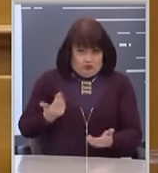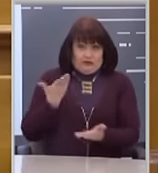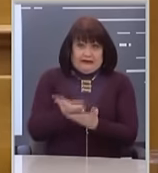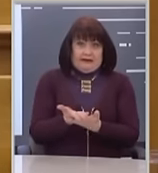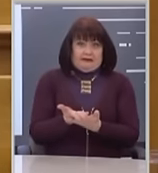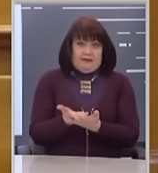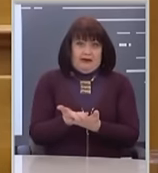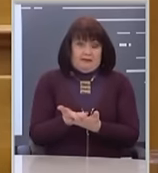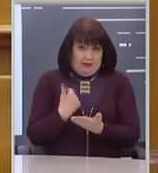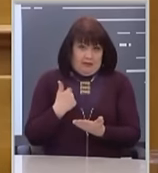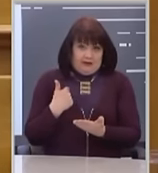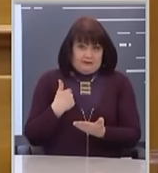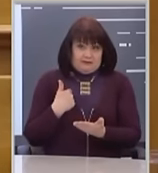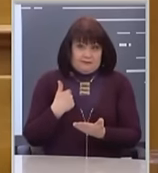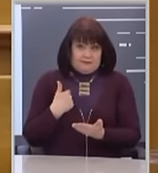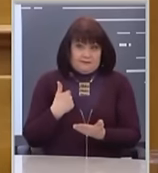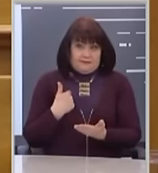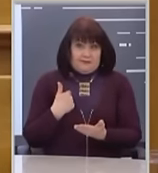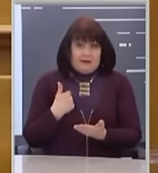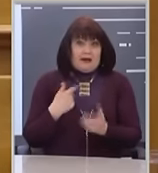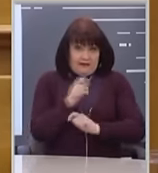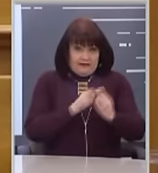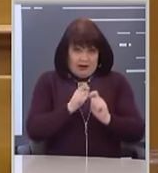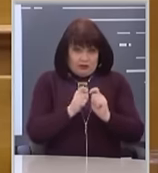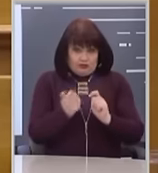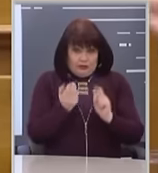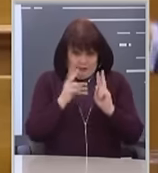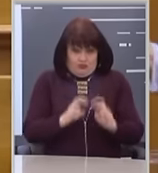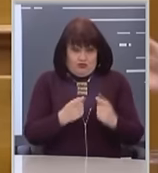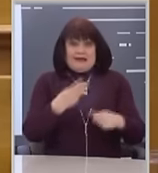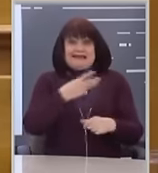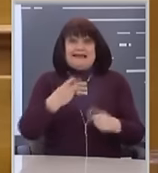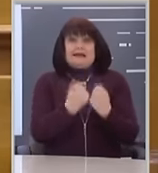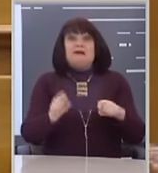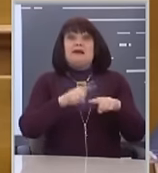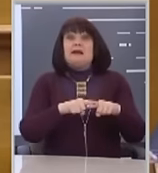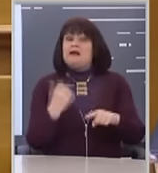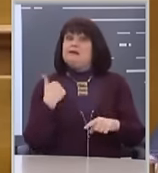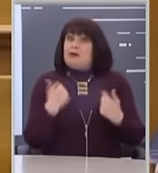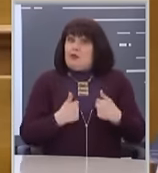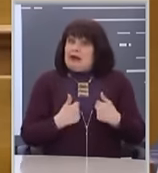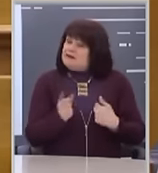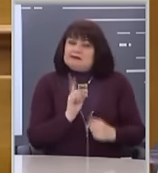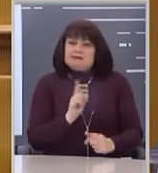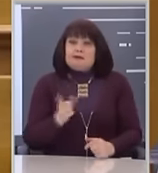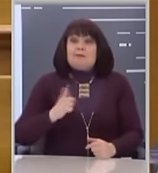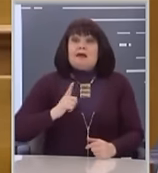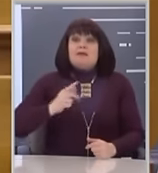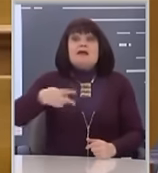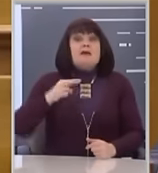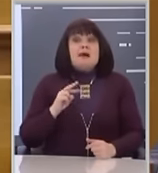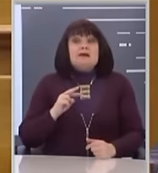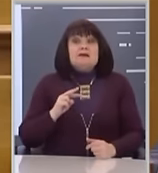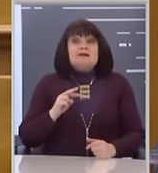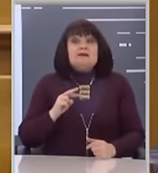που υπέβαλαν το αίτημα για σύσταση προαγκριτικής, από τους βουλευτές του ΣΥΡΙΖΑ και των Ανεξάρτητων Ελλήνων. Οι